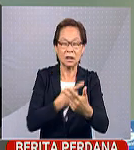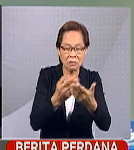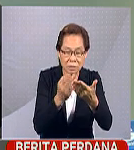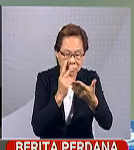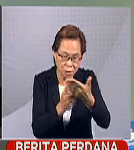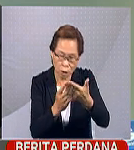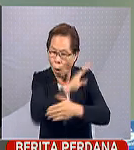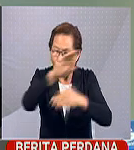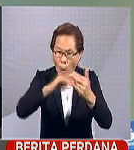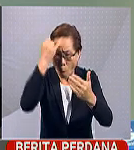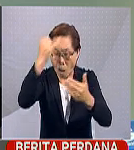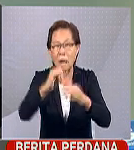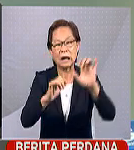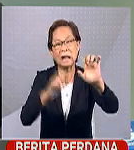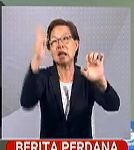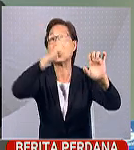about e-government.